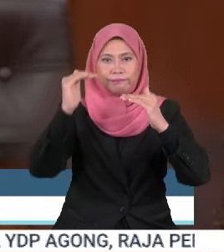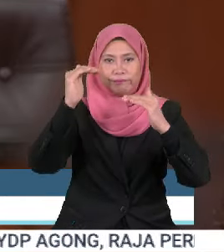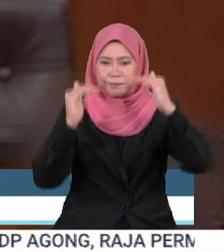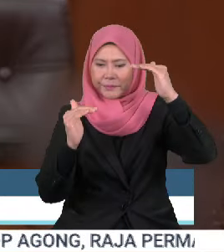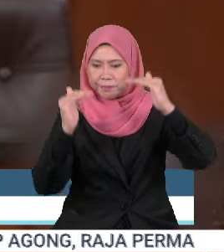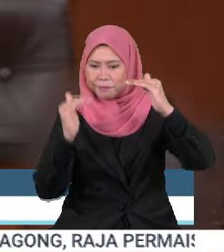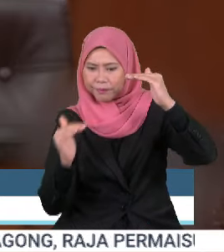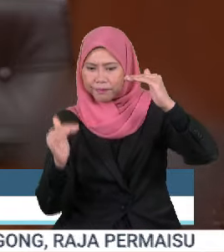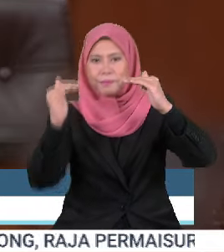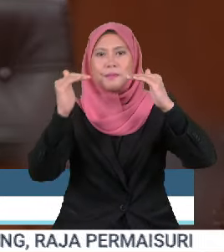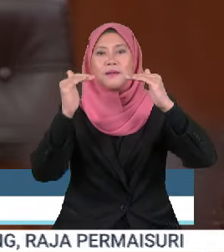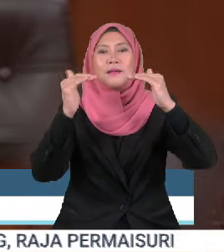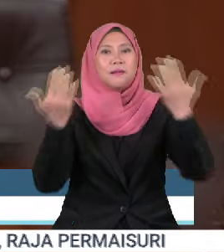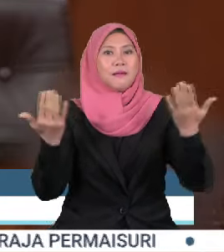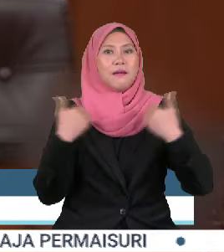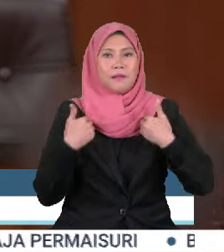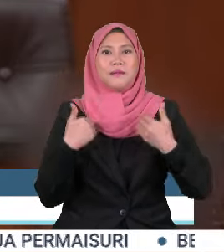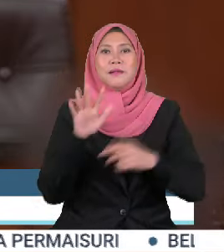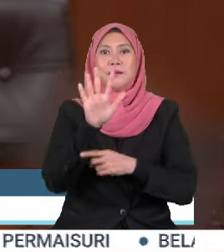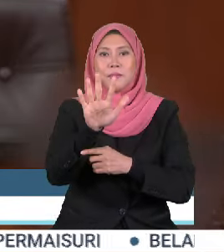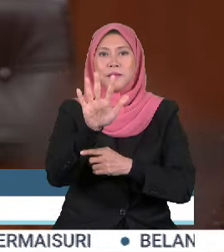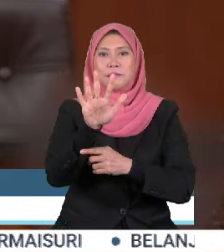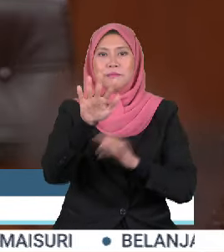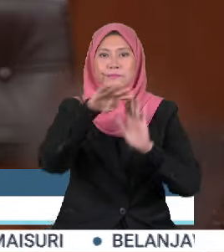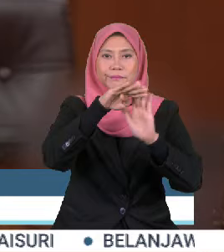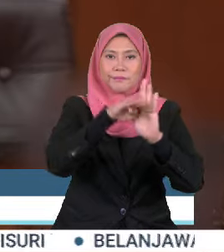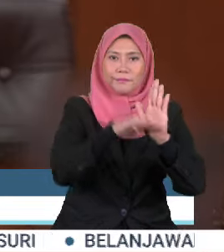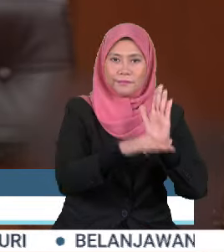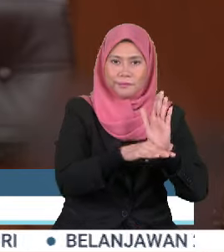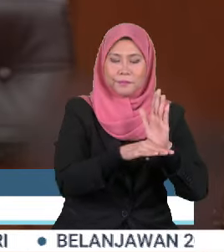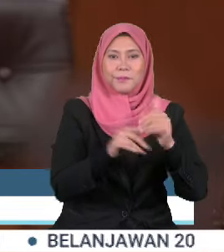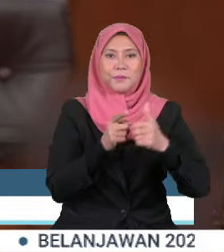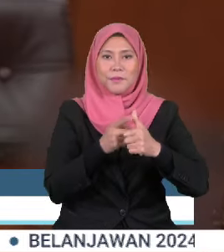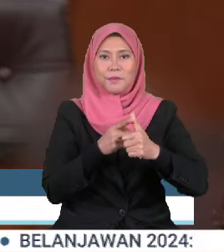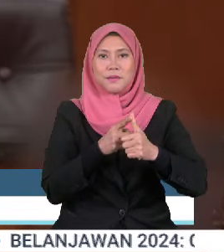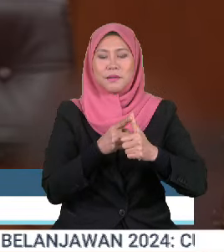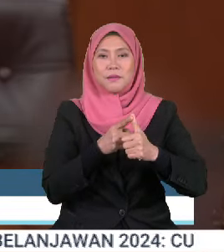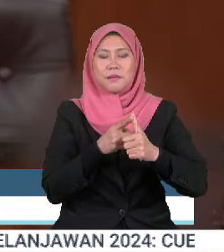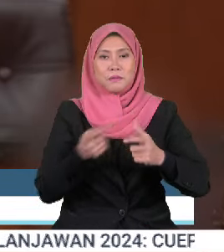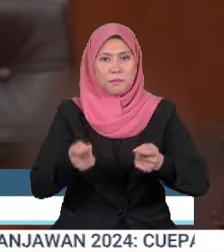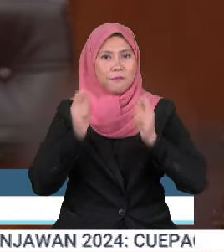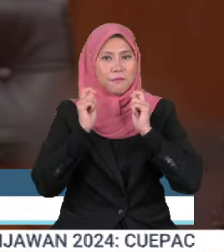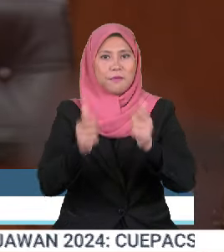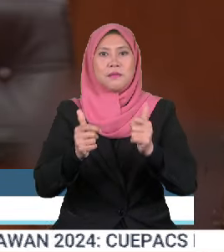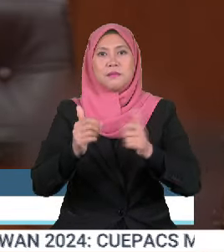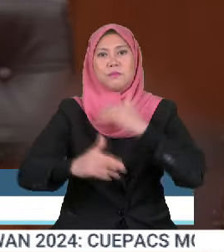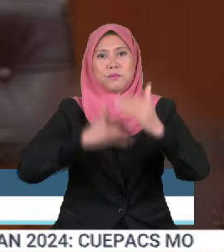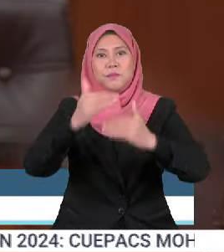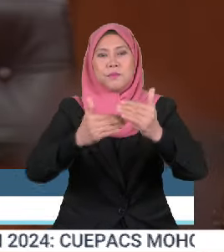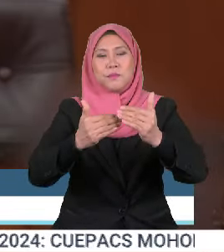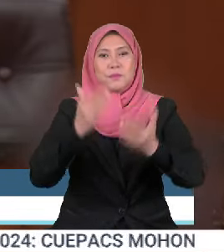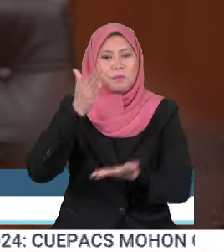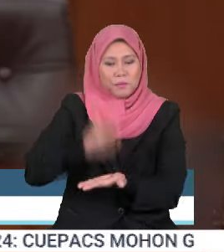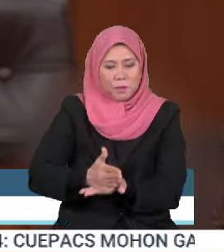ketidaksamarataan 5 perkara pokok telah dikenal pasti pertama mempercepatkan inisiatif